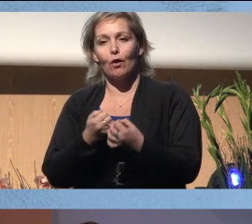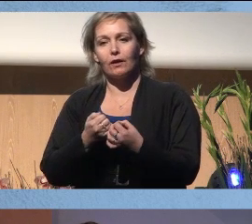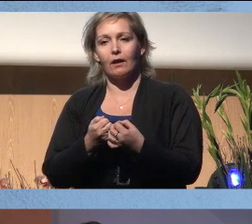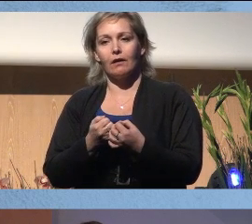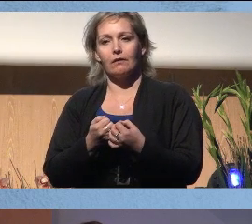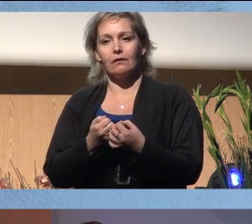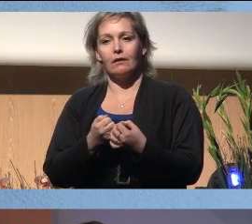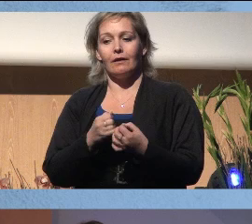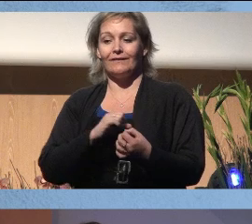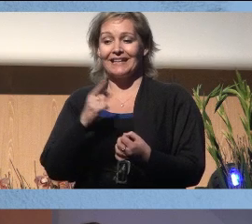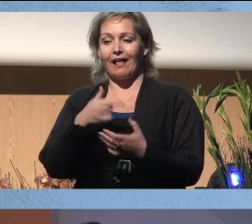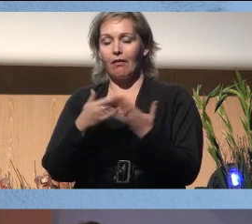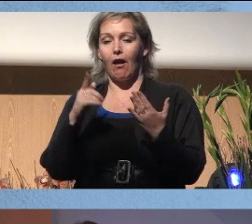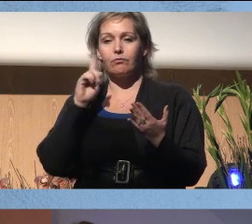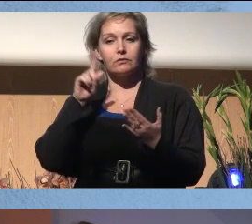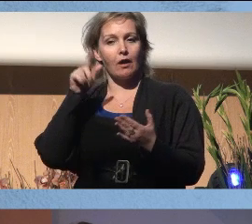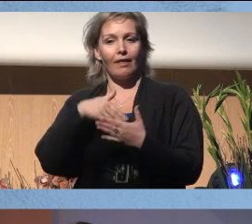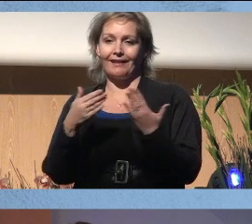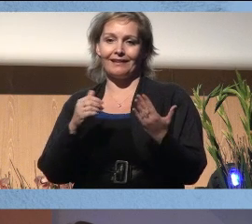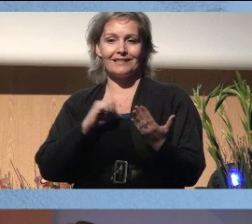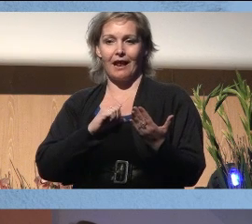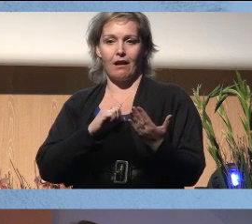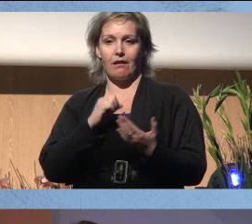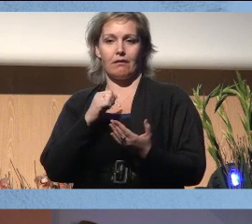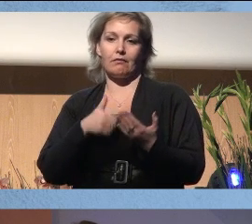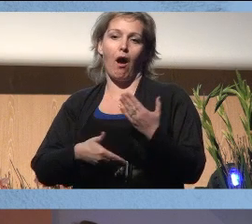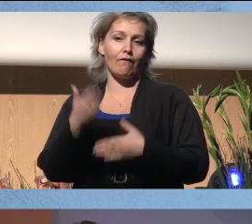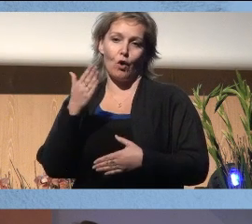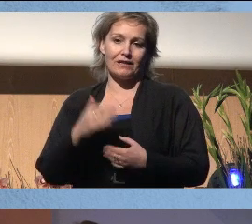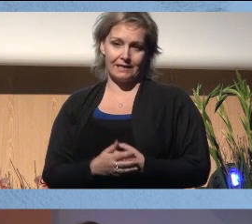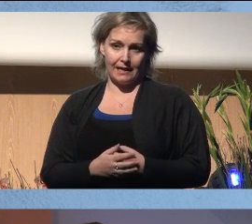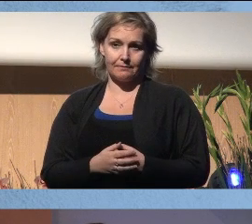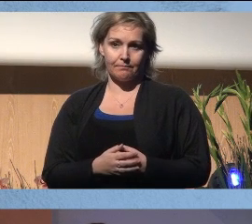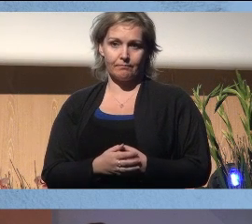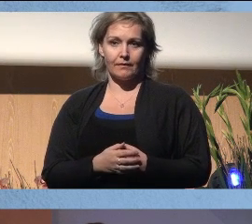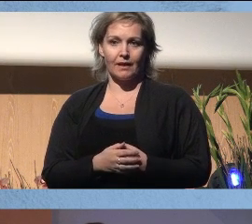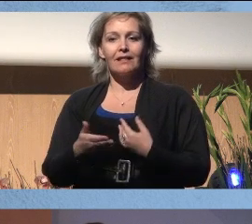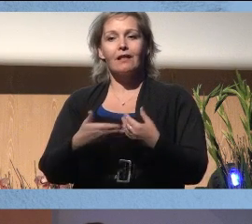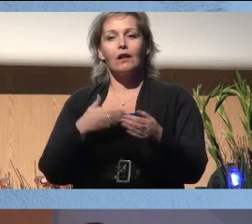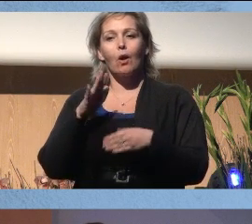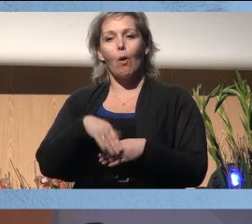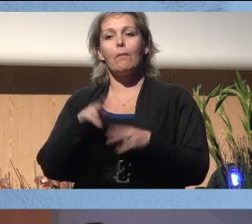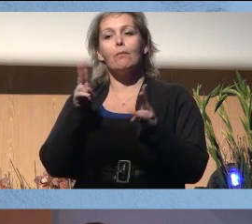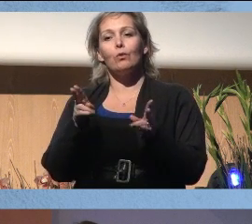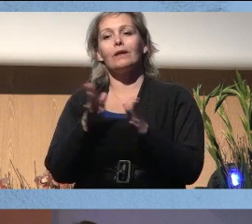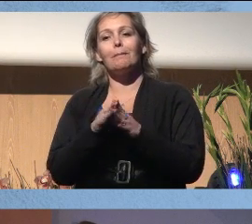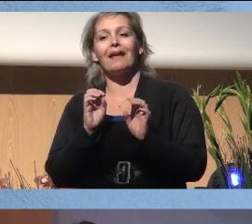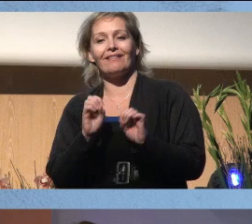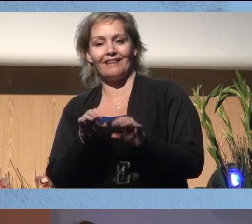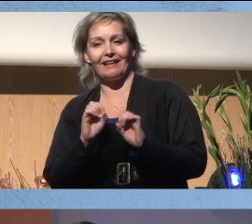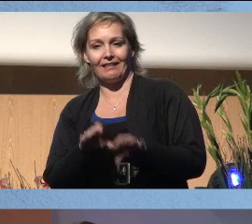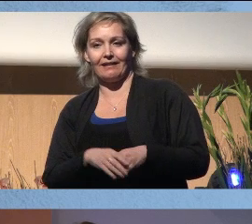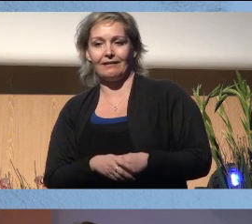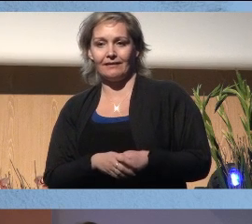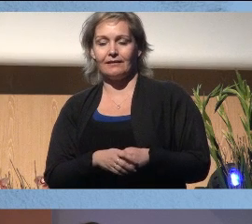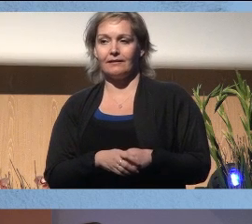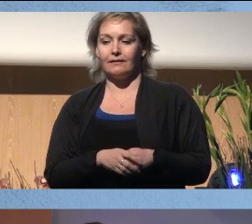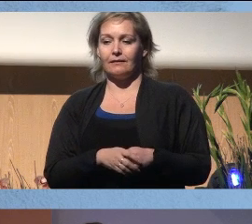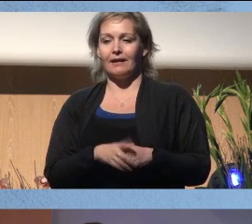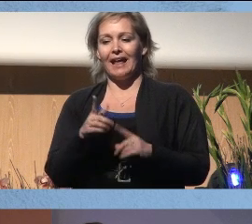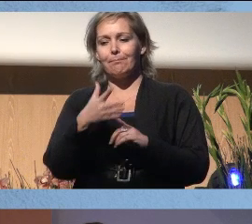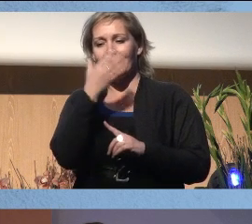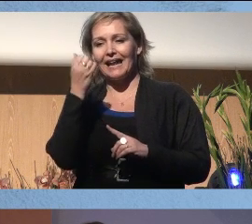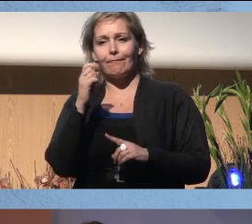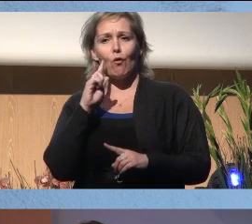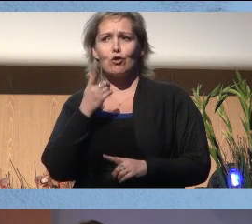dag de ikke lenger i stand til selv å ta avgjørelser. Det dreier seg om brukermedvirkning. Et begrep